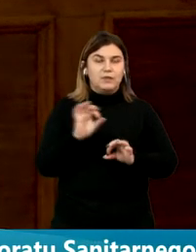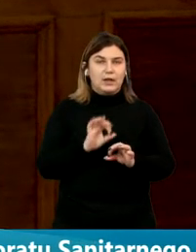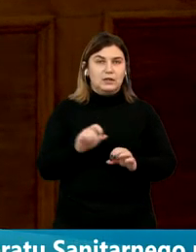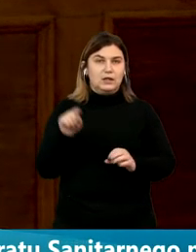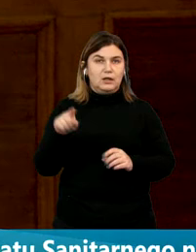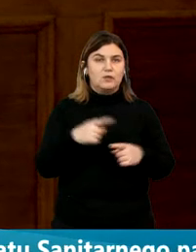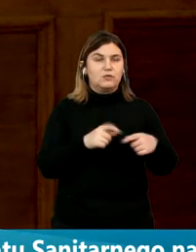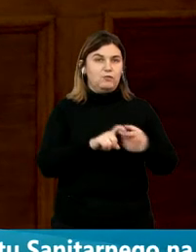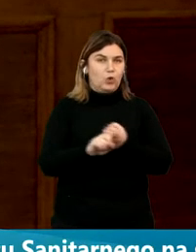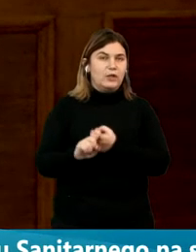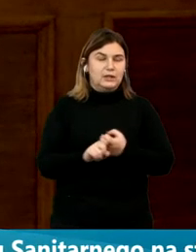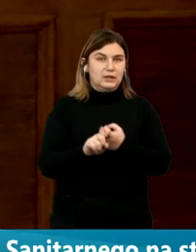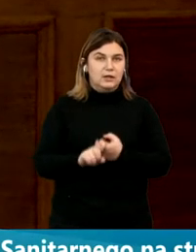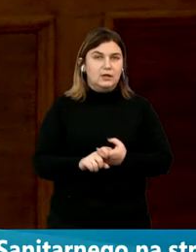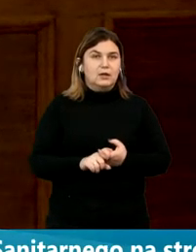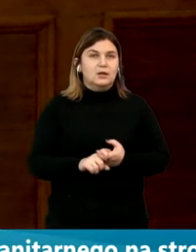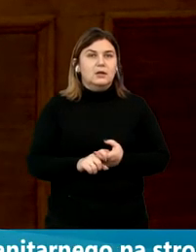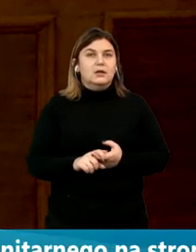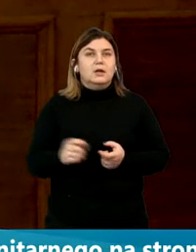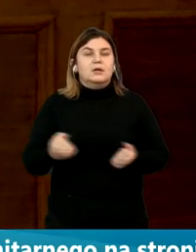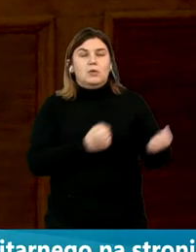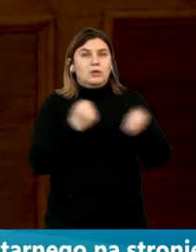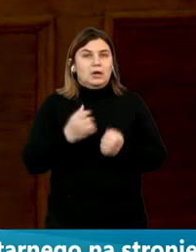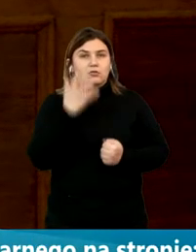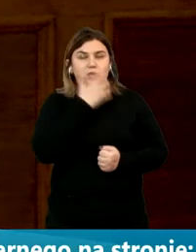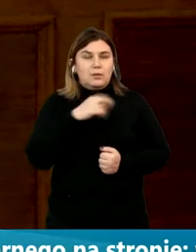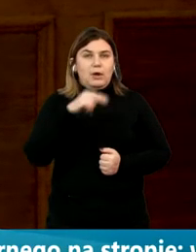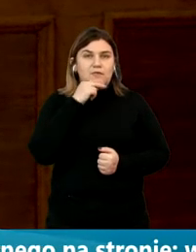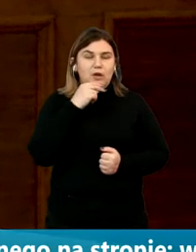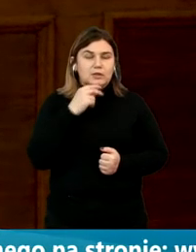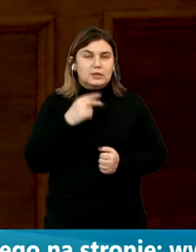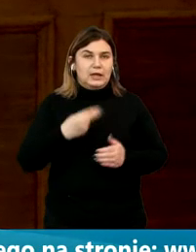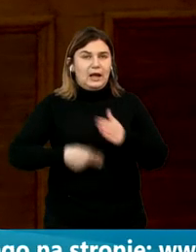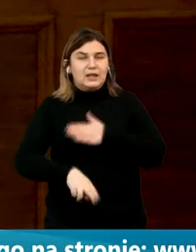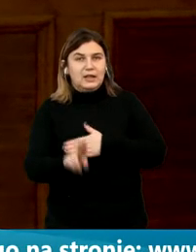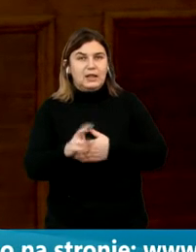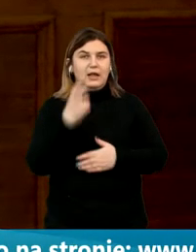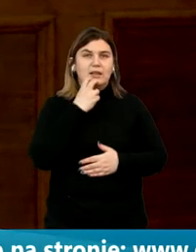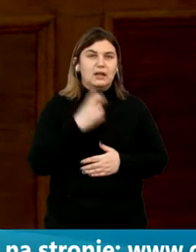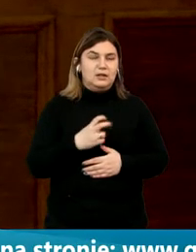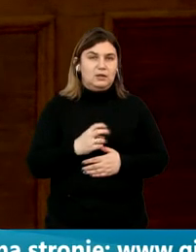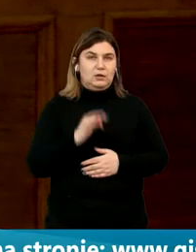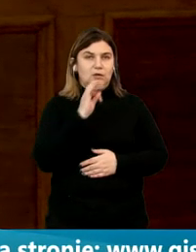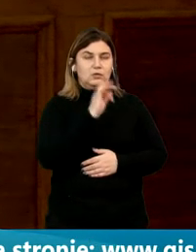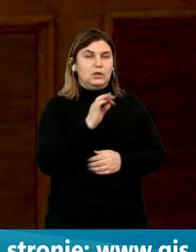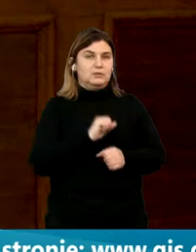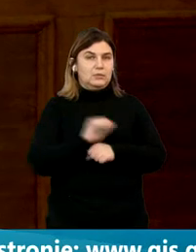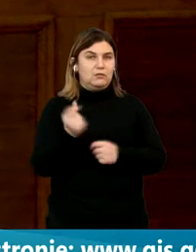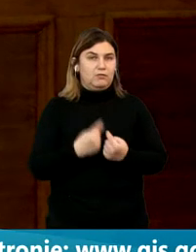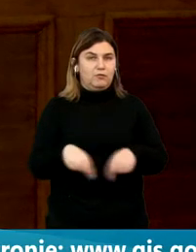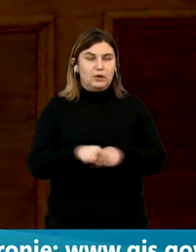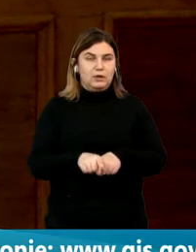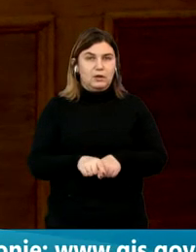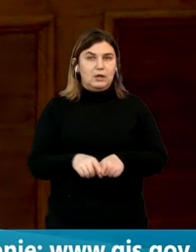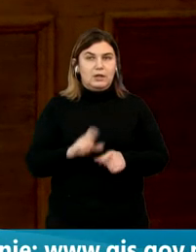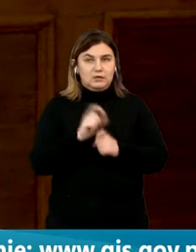tej związanej z dostawami ciepła, wody, kanalizacją czy energetyką, one są wykonywane w miarę